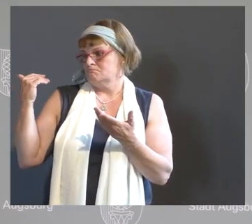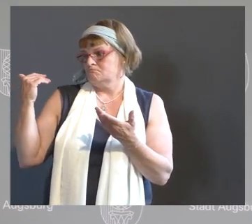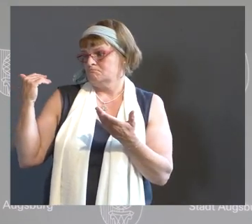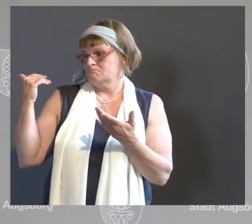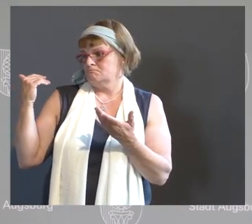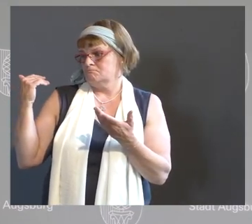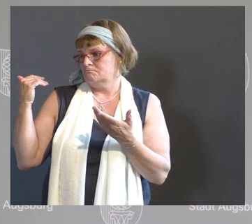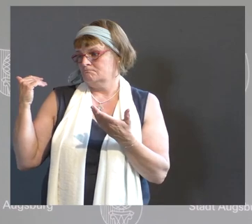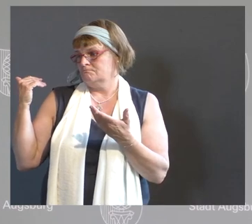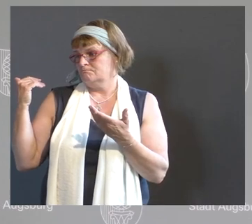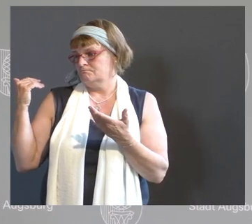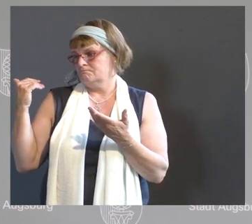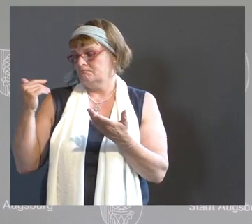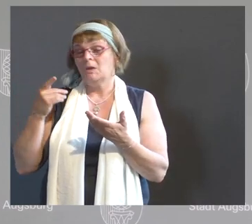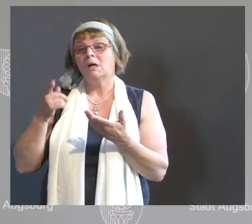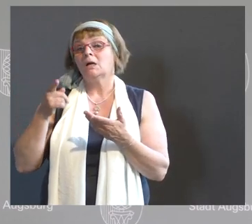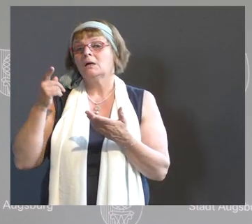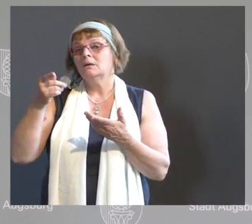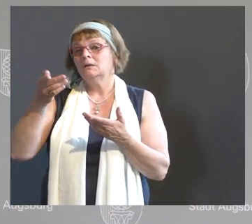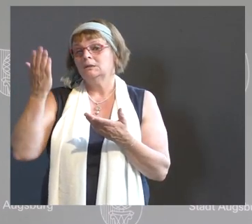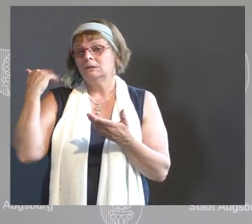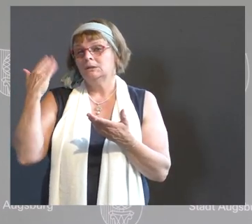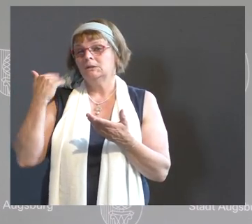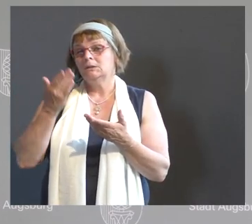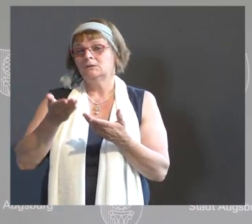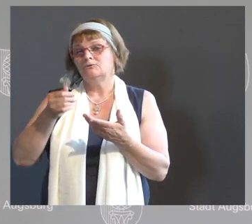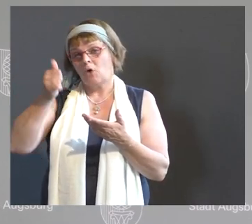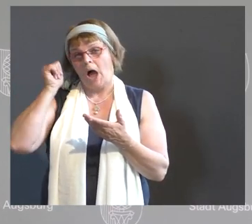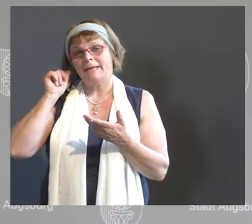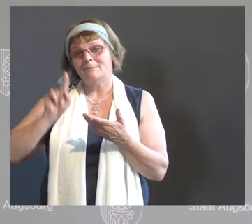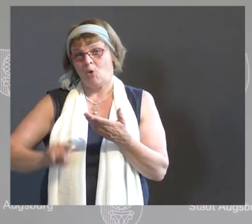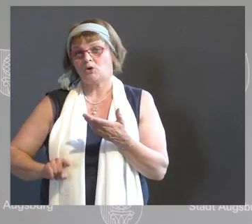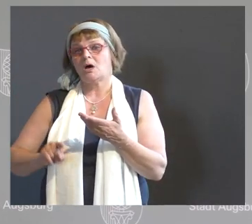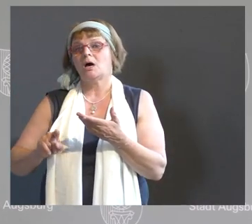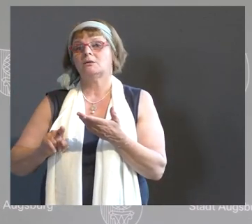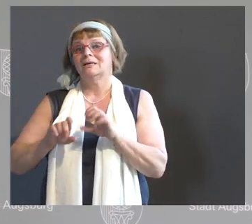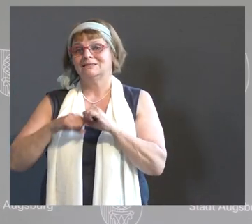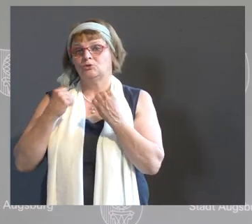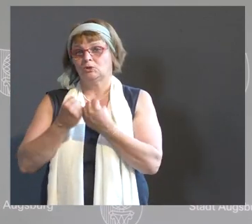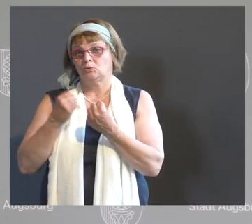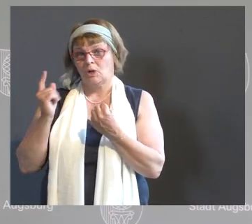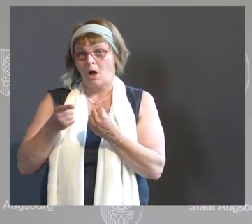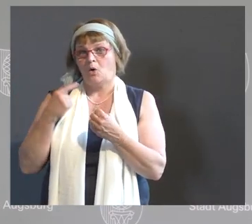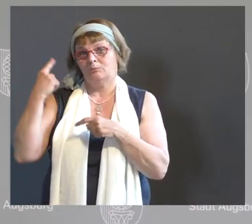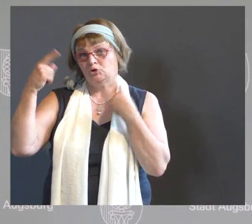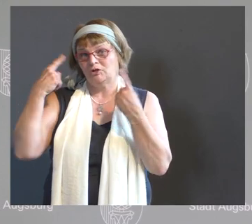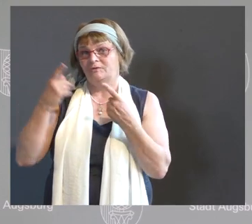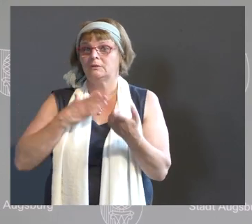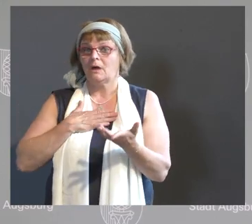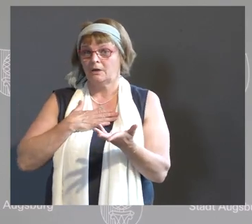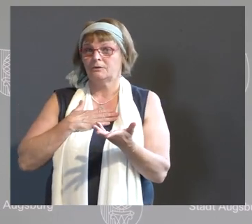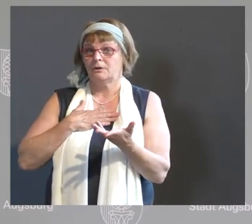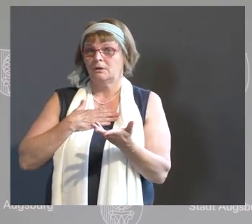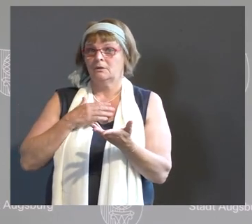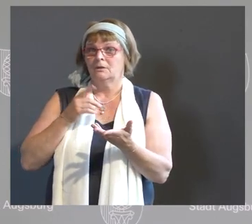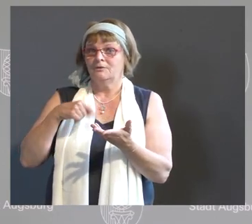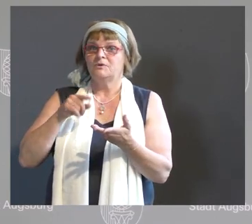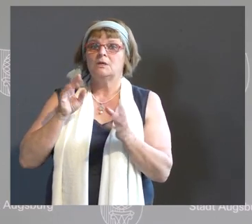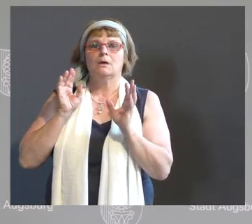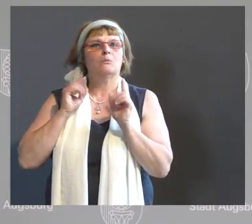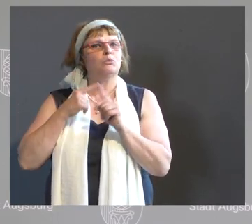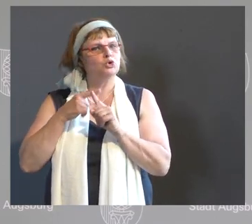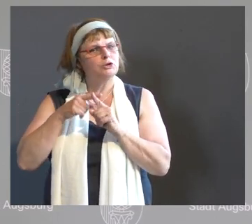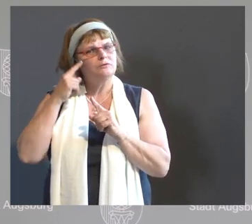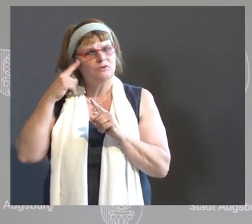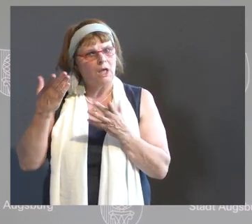Scheidenpark, Riespark beschäftigt hat, Dreiaumenplatz. Da ist es jetzt noch zu früh, aber nochmal, da bin ich sehr guter Dinge. Wir haben